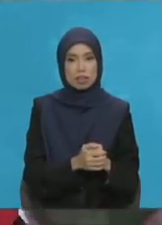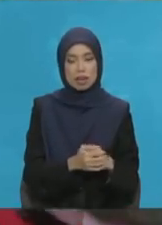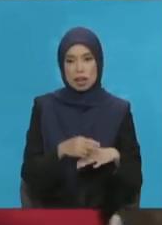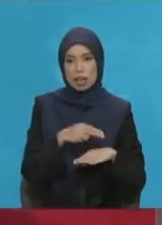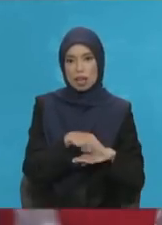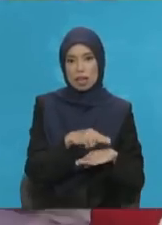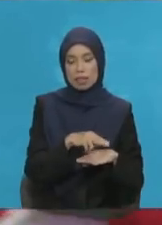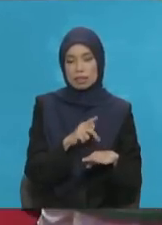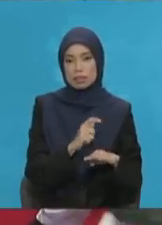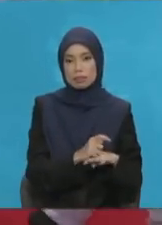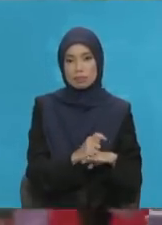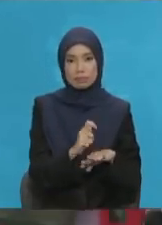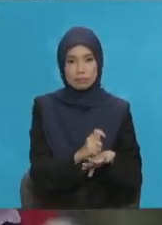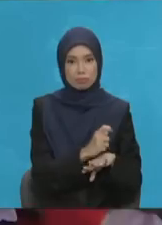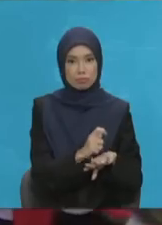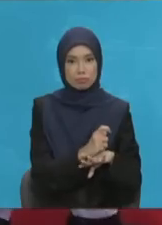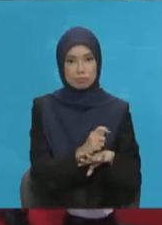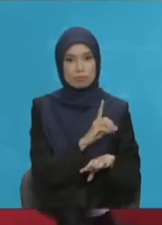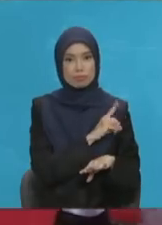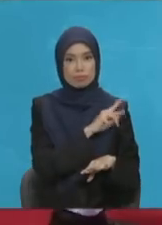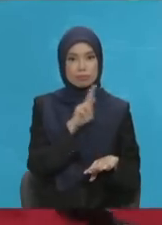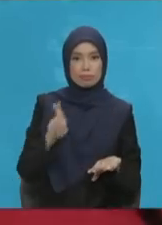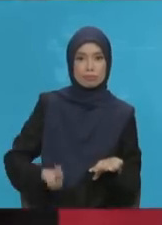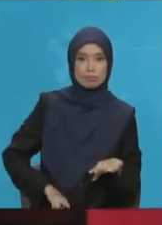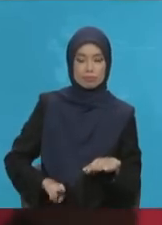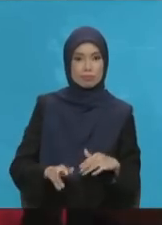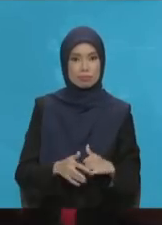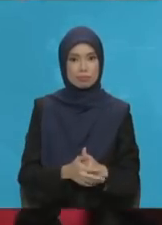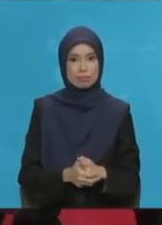tanda diraja dan pertunangan di Raja